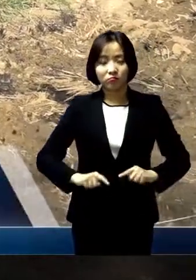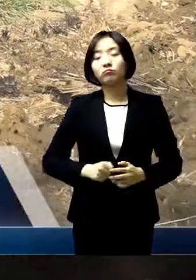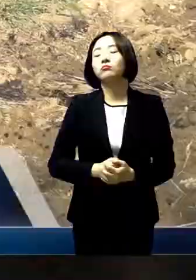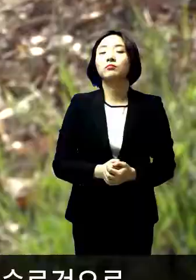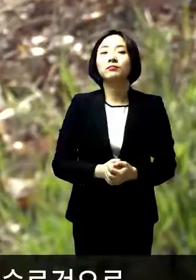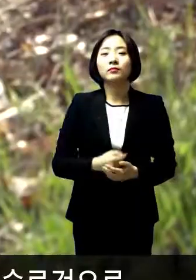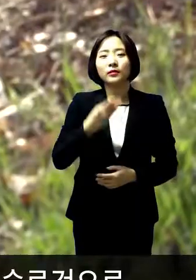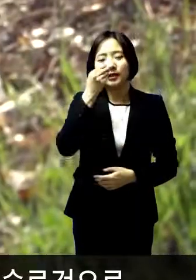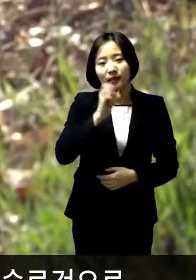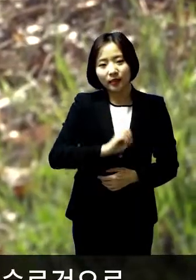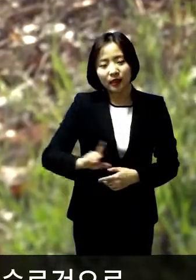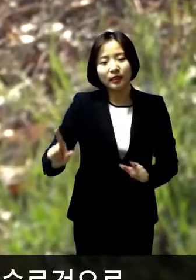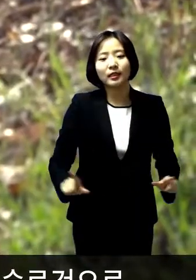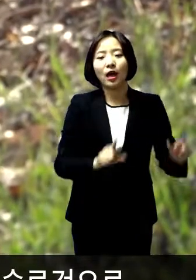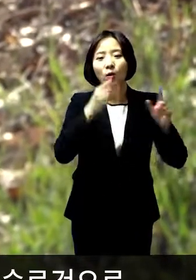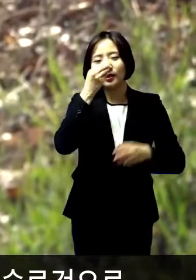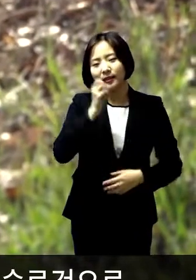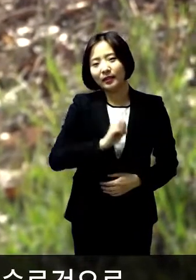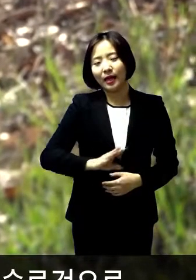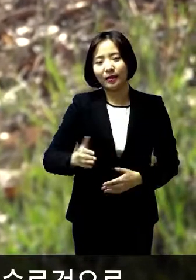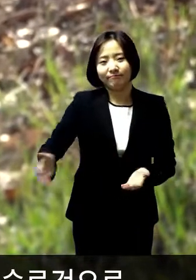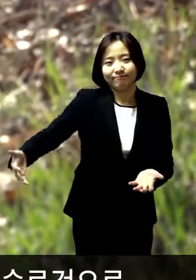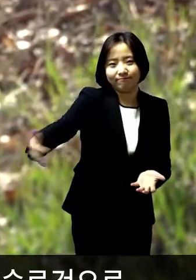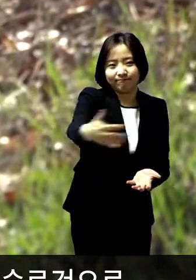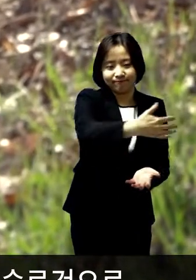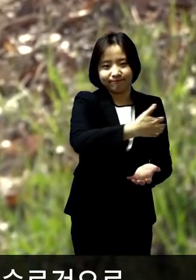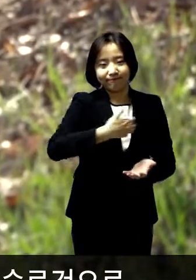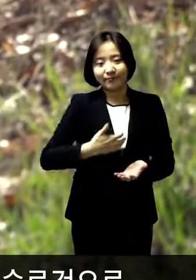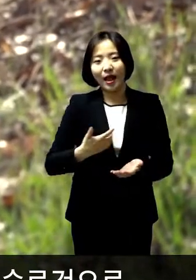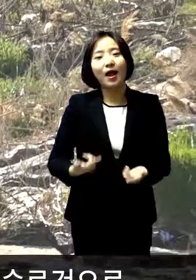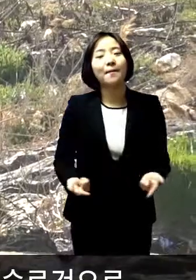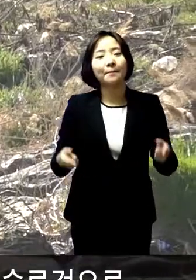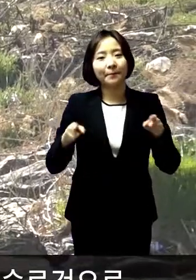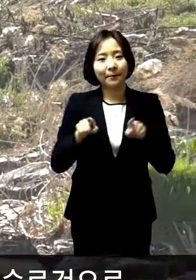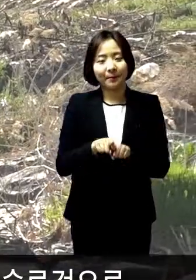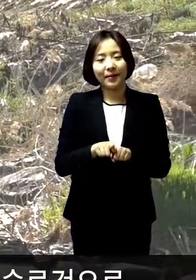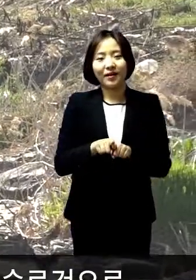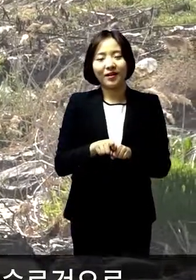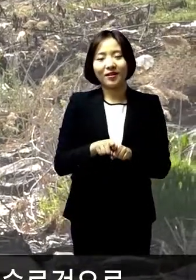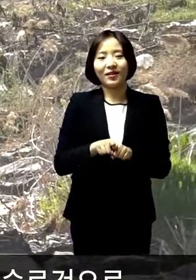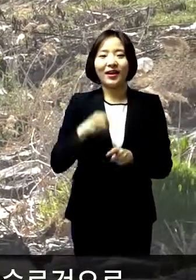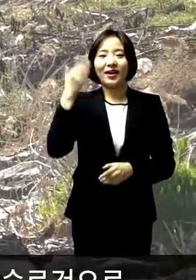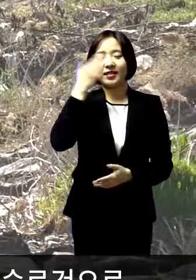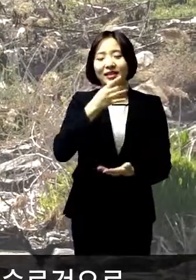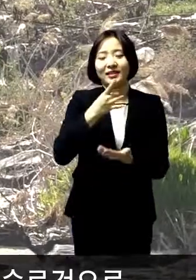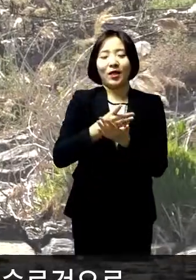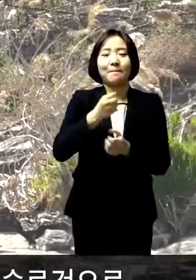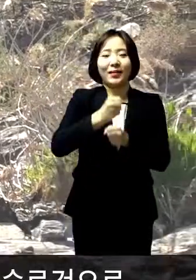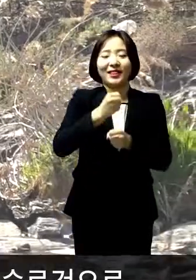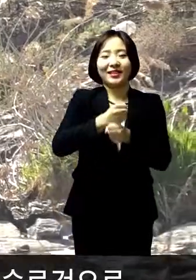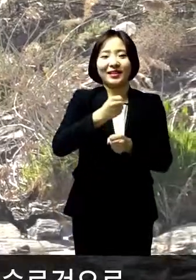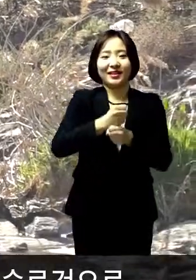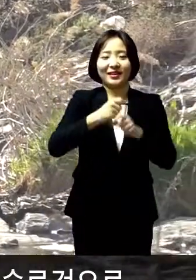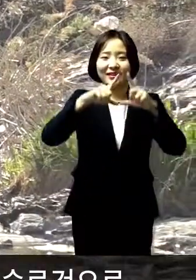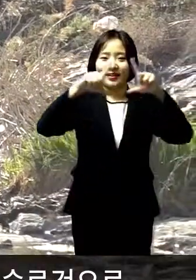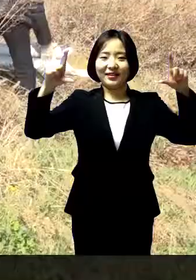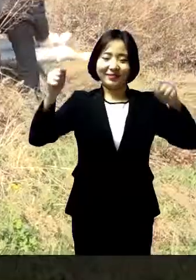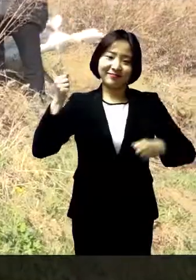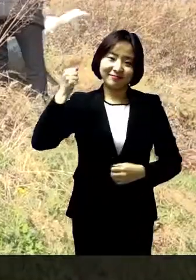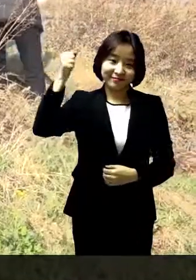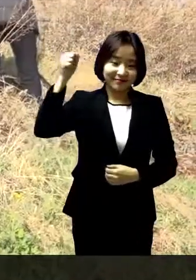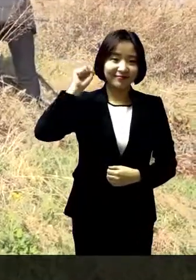자율적으로 참여해 방치 폐기물과 생활 쓰레기를 말끔히 수거하고 함께해요. 깨끗한 천안 만들기를